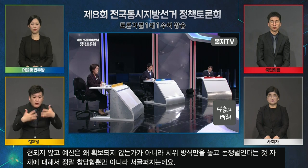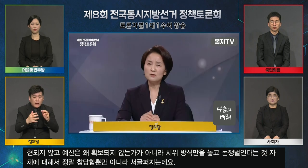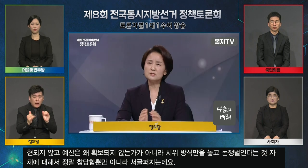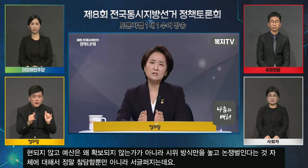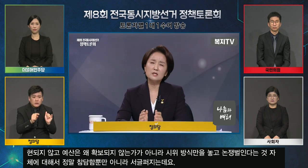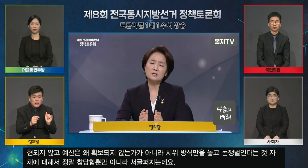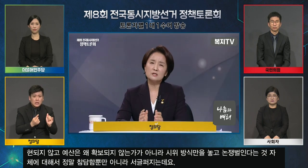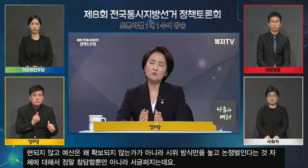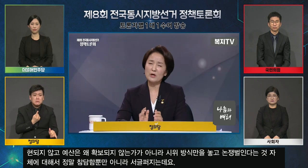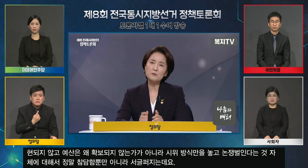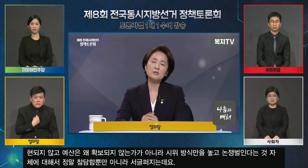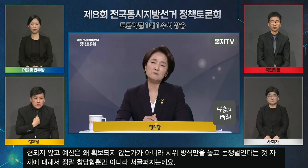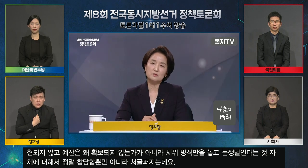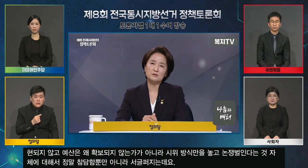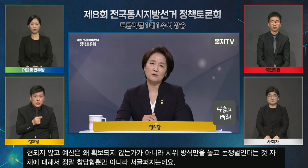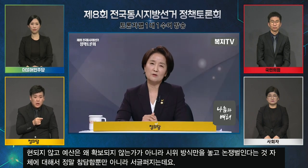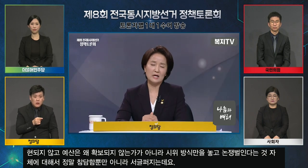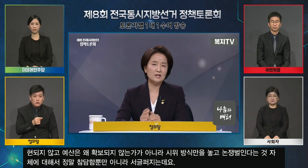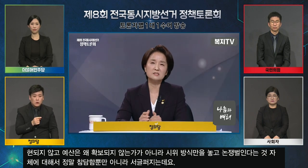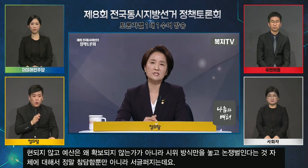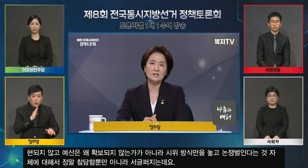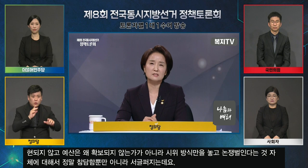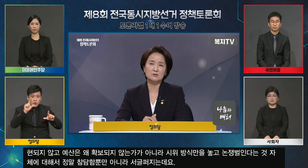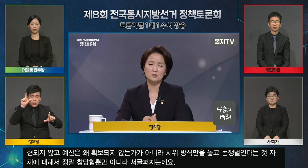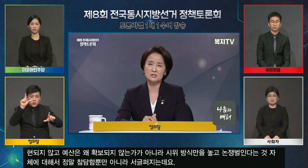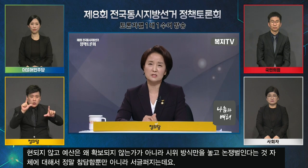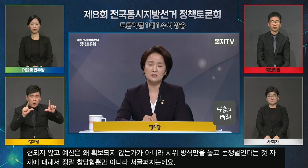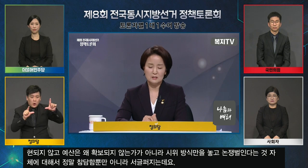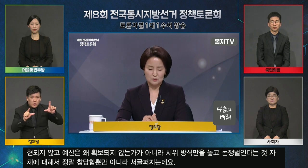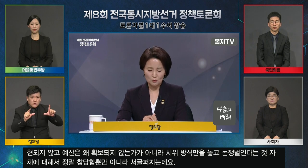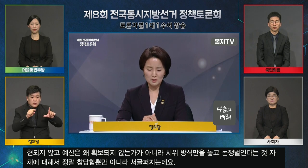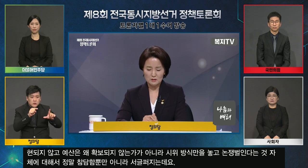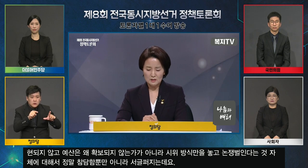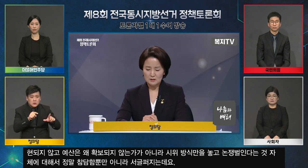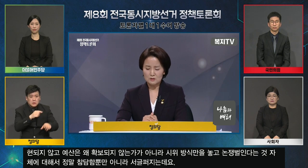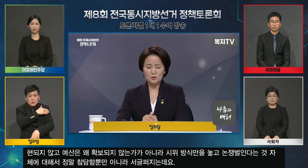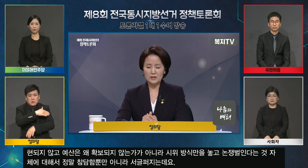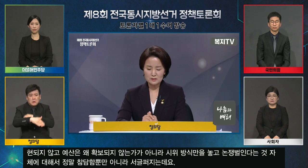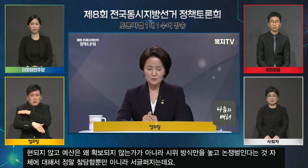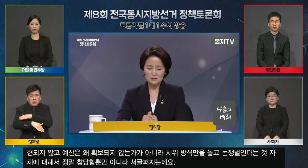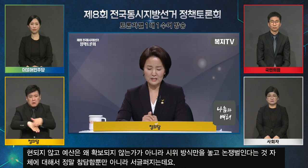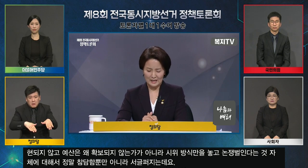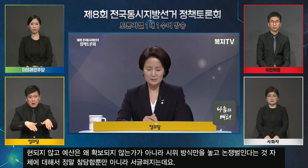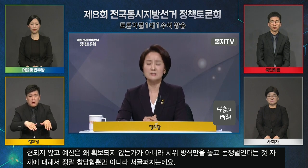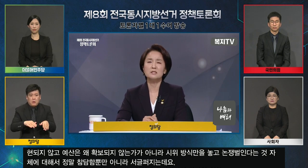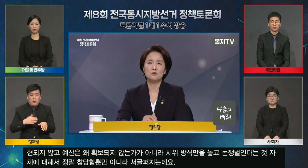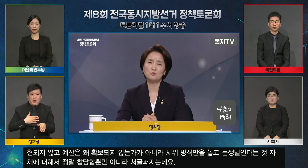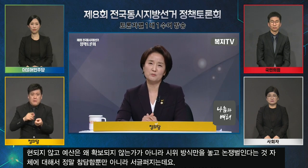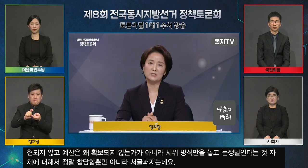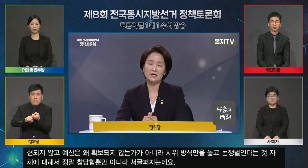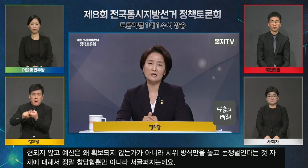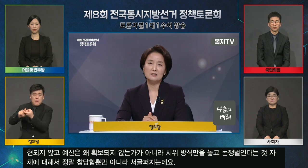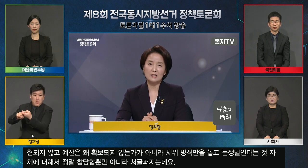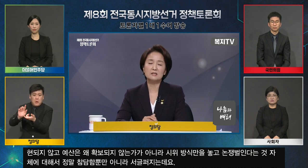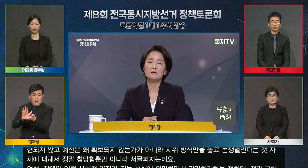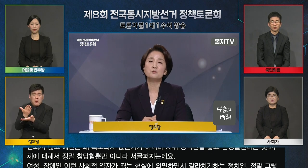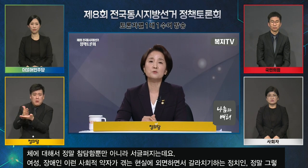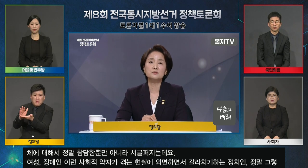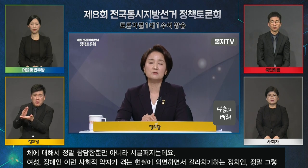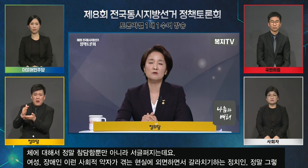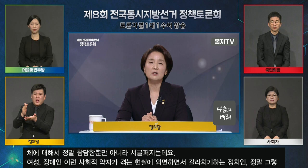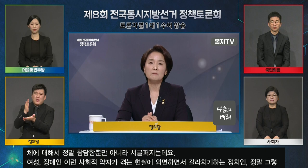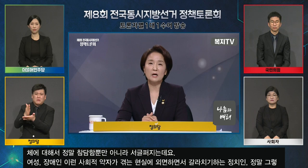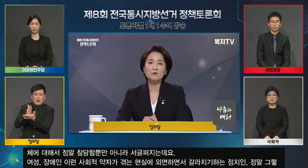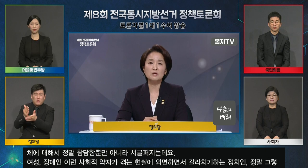현실에 외면하면서 갈라치게 하는 정치인 정말 그렇게 해서는 안 된다고 봅니다. 당